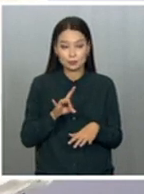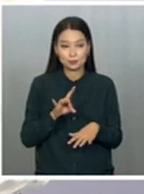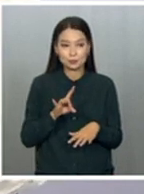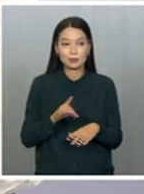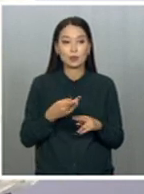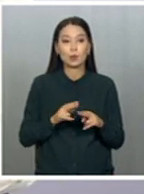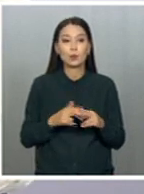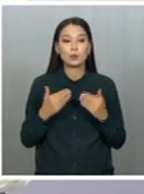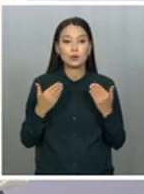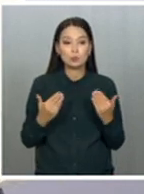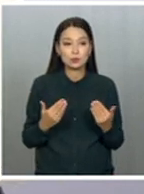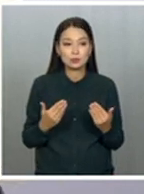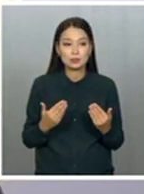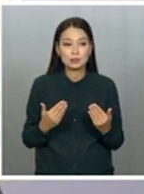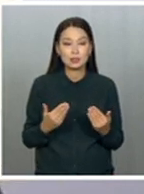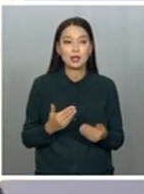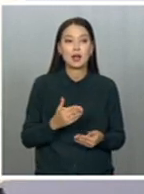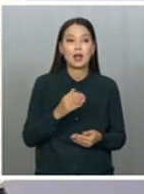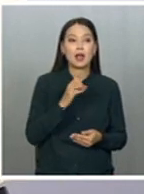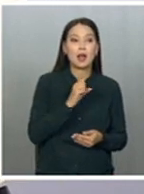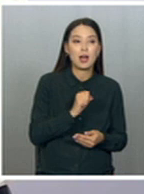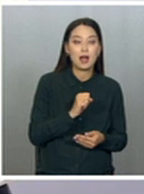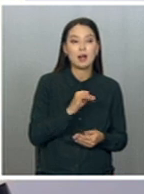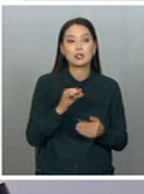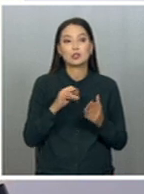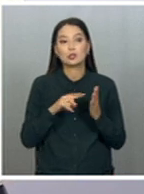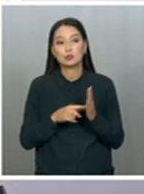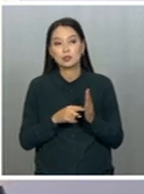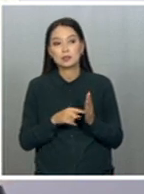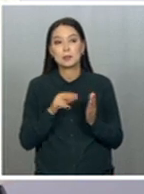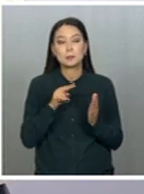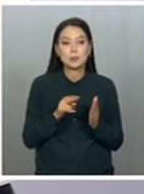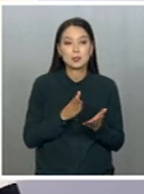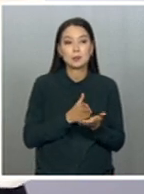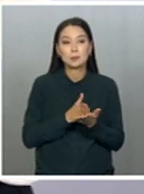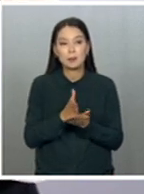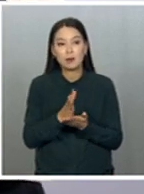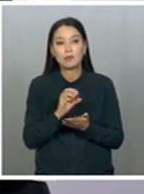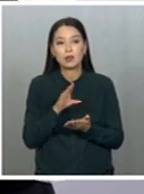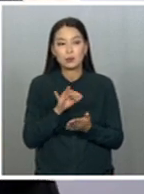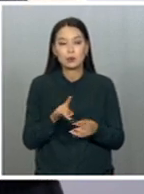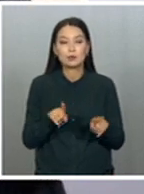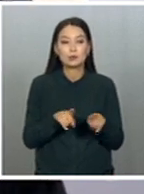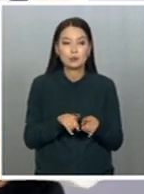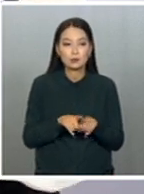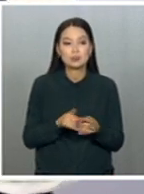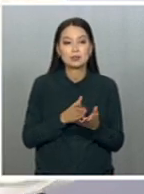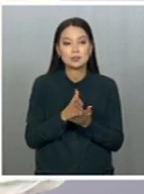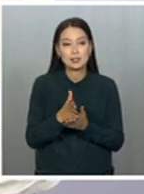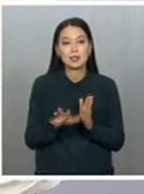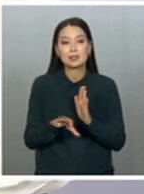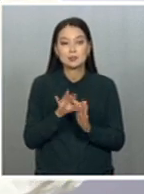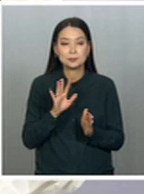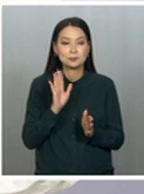Олай болса, A0 нүктесі мен P бағыттаушы векторы арқылы түзуді табайық.